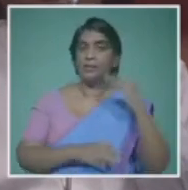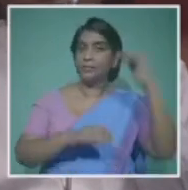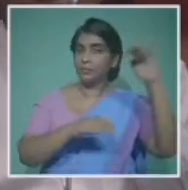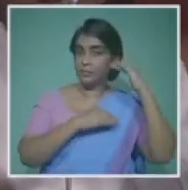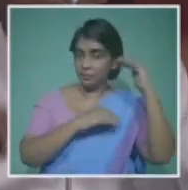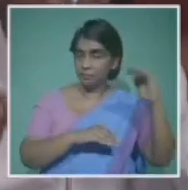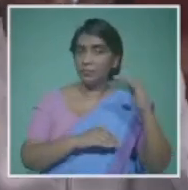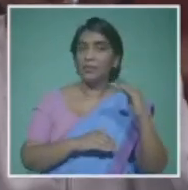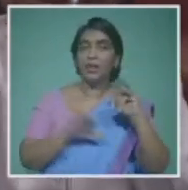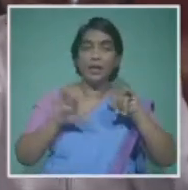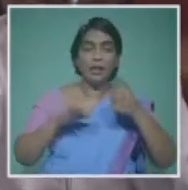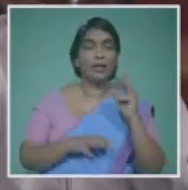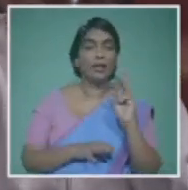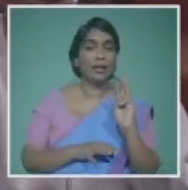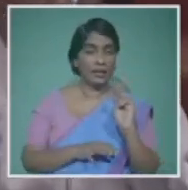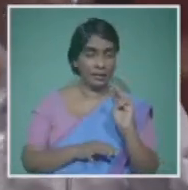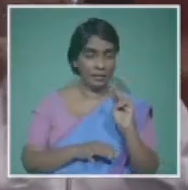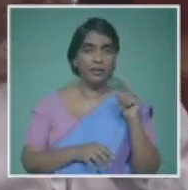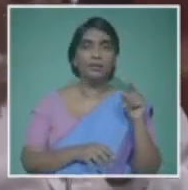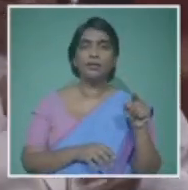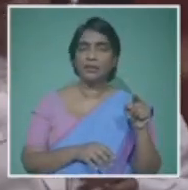ආනයනයකට බාණ්ඩ 630කට